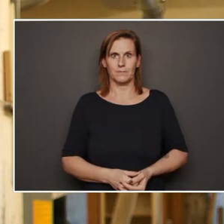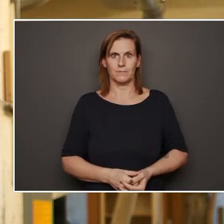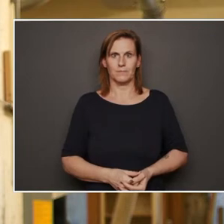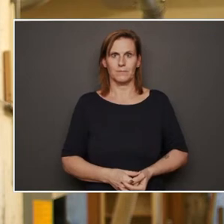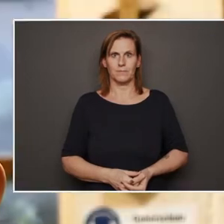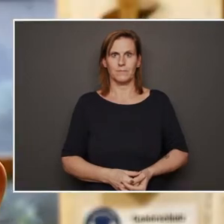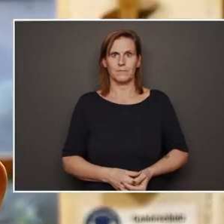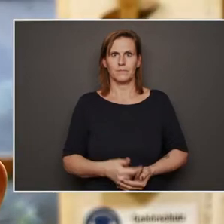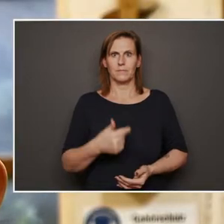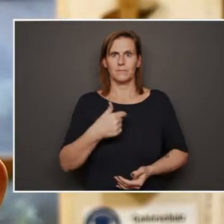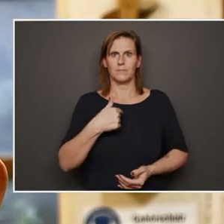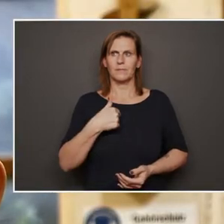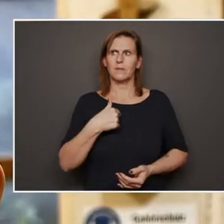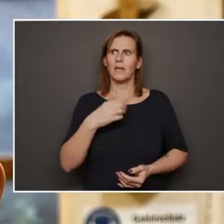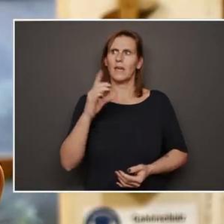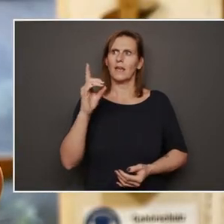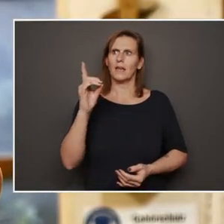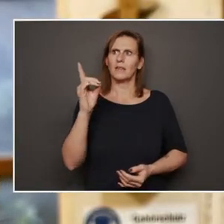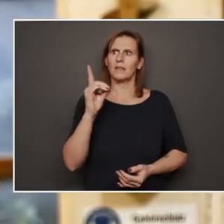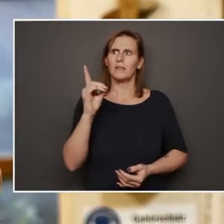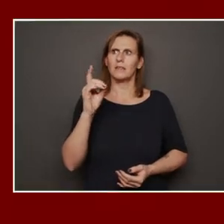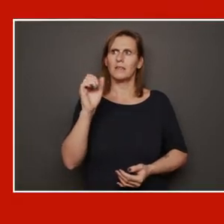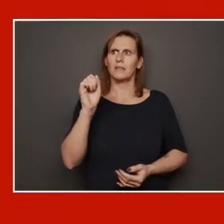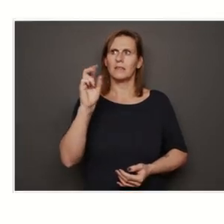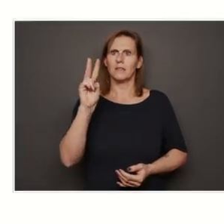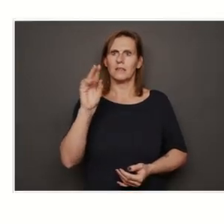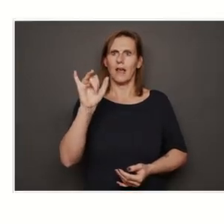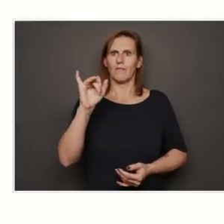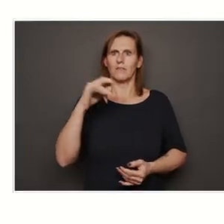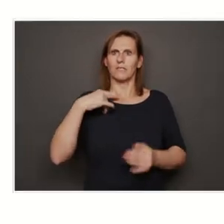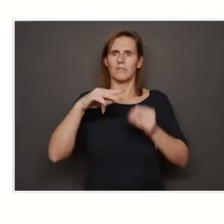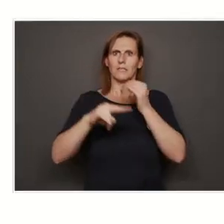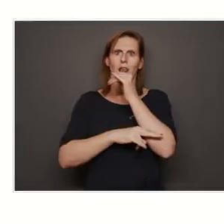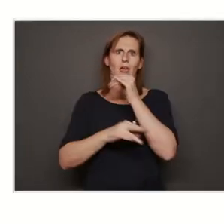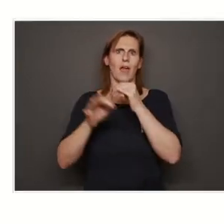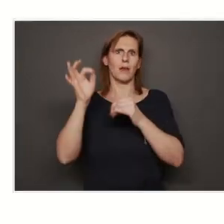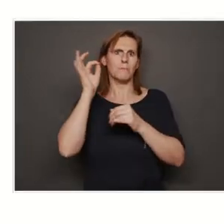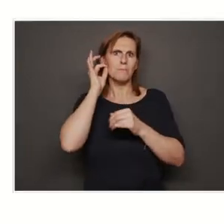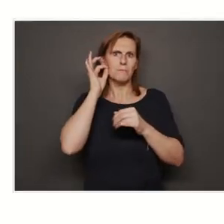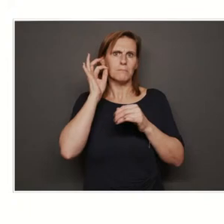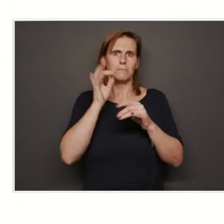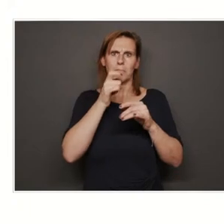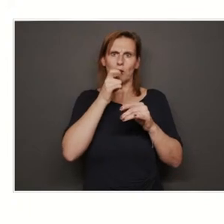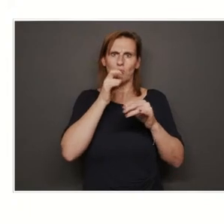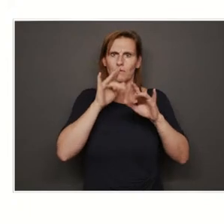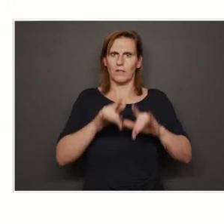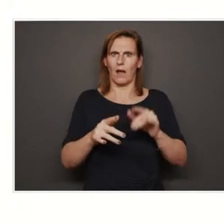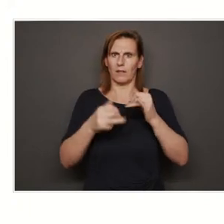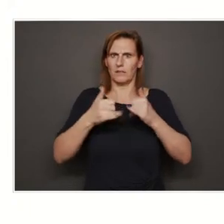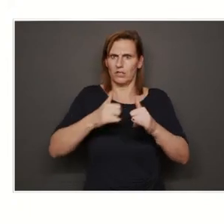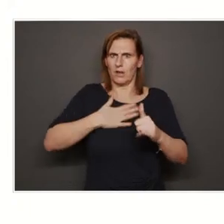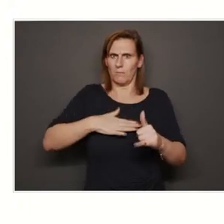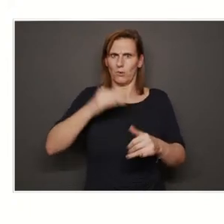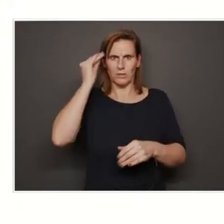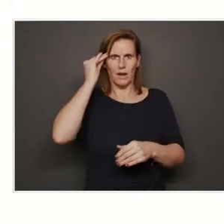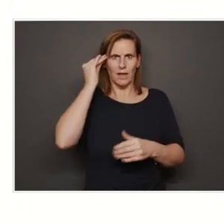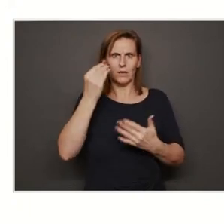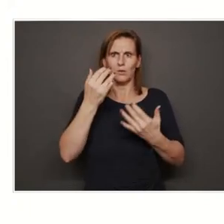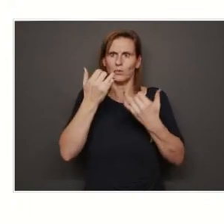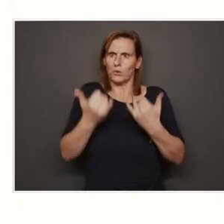Ich bin der David, bin beim Lehrberuf Tischlerlehrerin. Wo arbeitest du gerade und in welchem Bereich?